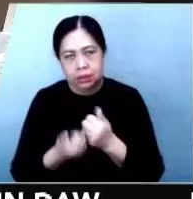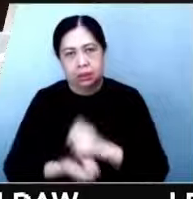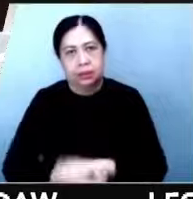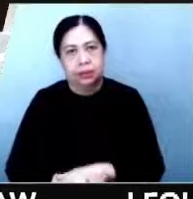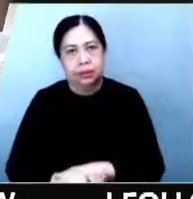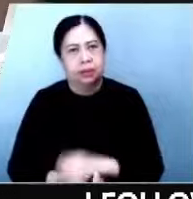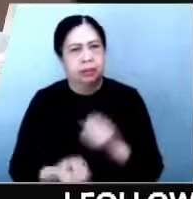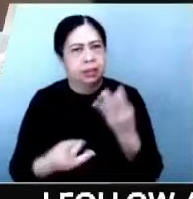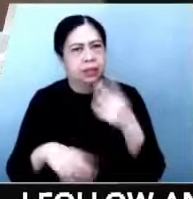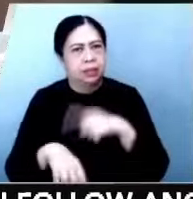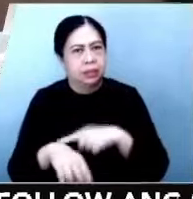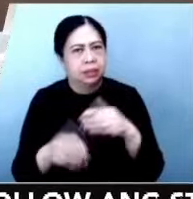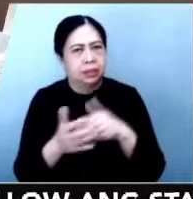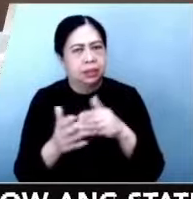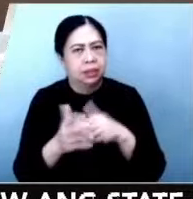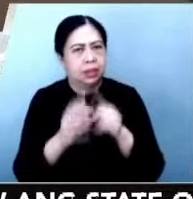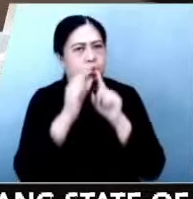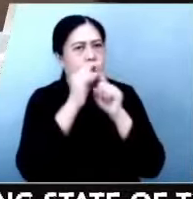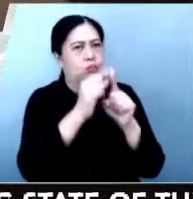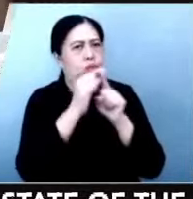beses din siyang pinagmumura ng babae.